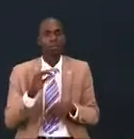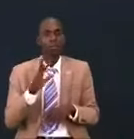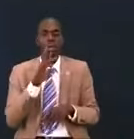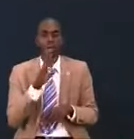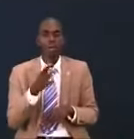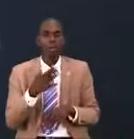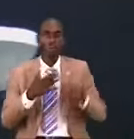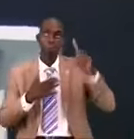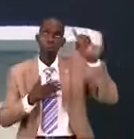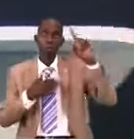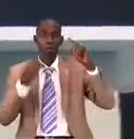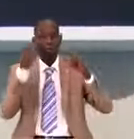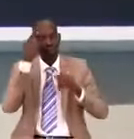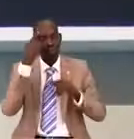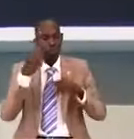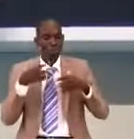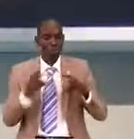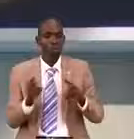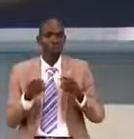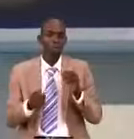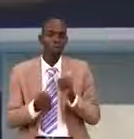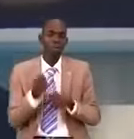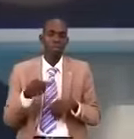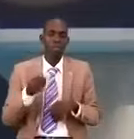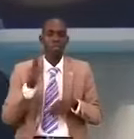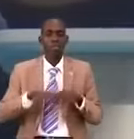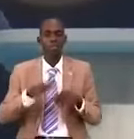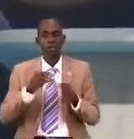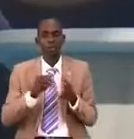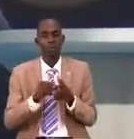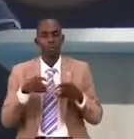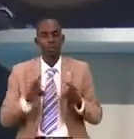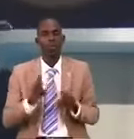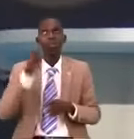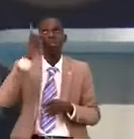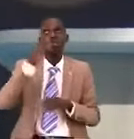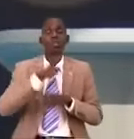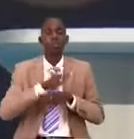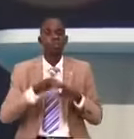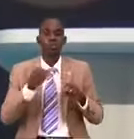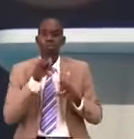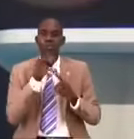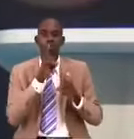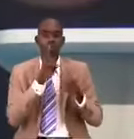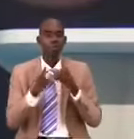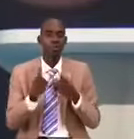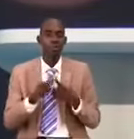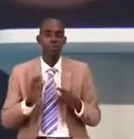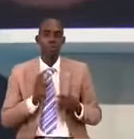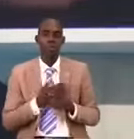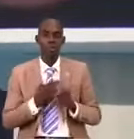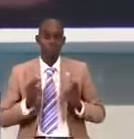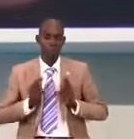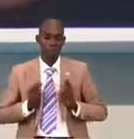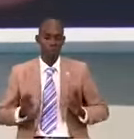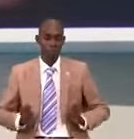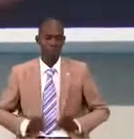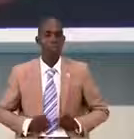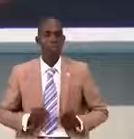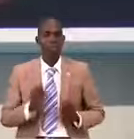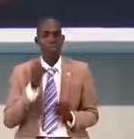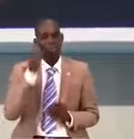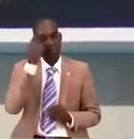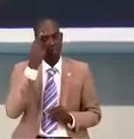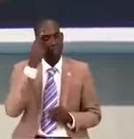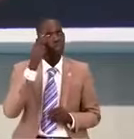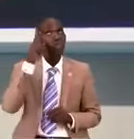parlent pas à nos pensées humaines et parlent à notre foi et commande à notre